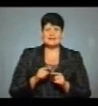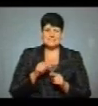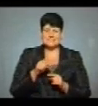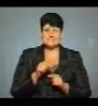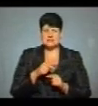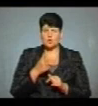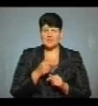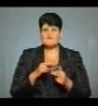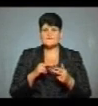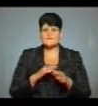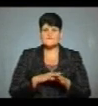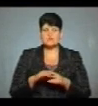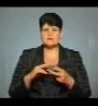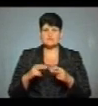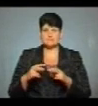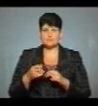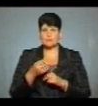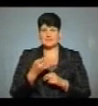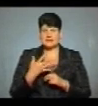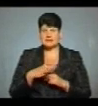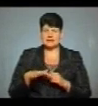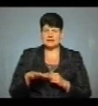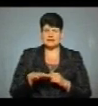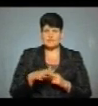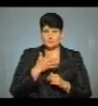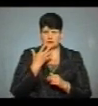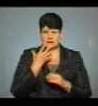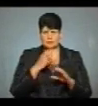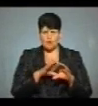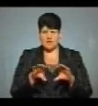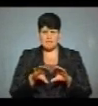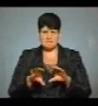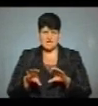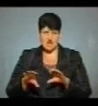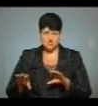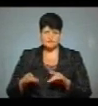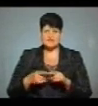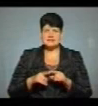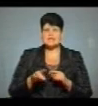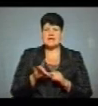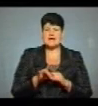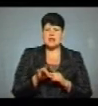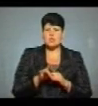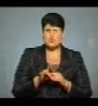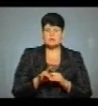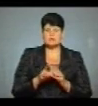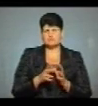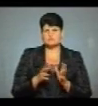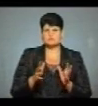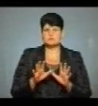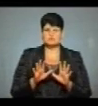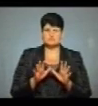виконати заміну 15 ділянок теплових мереж. В основному це райони, в